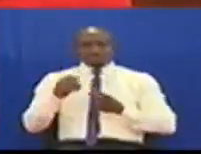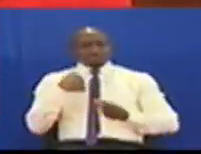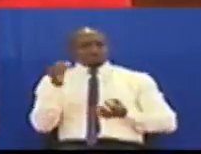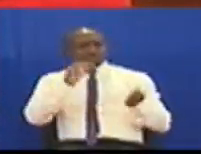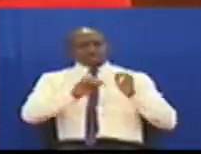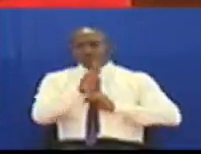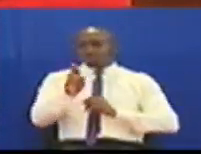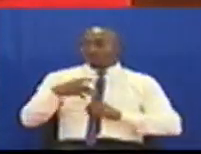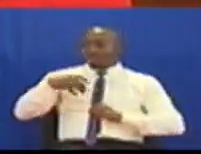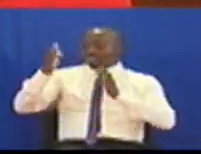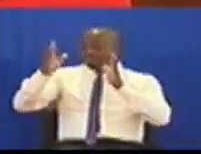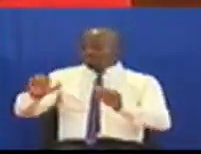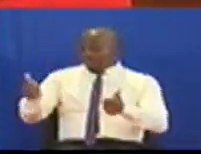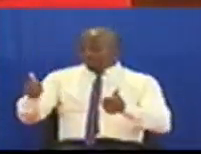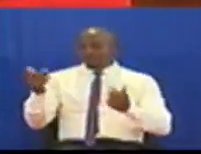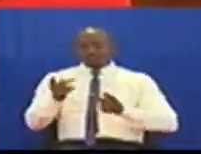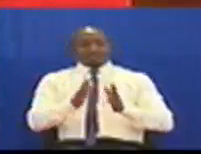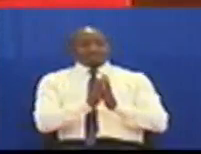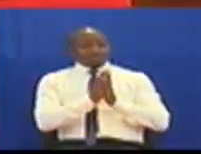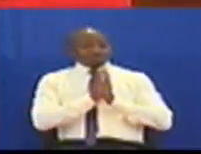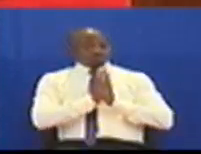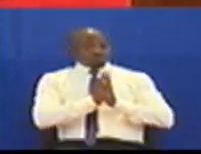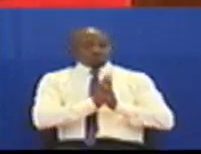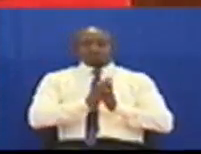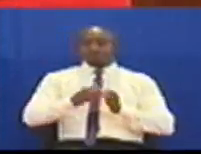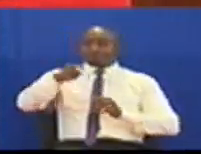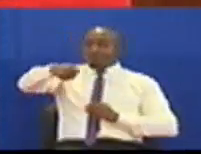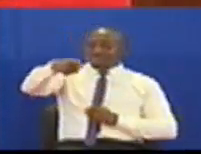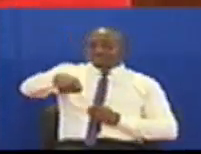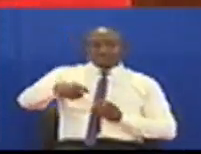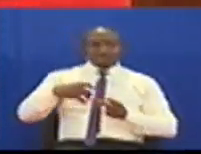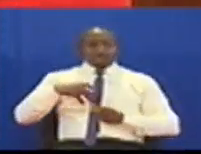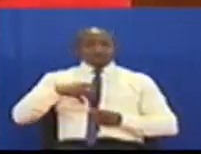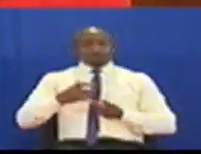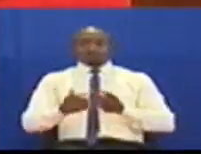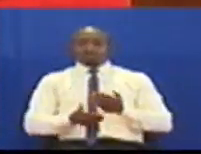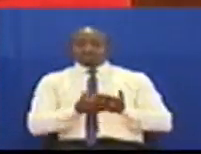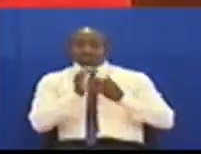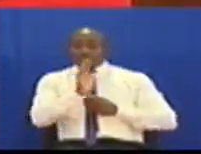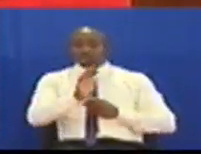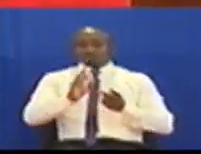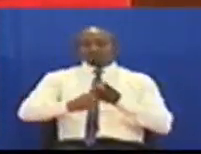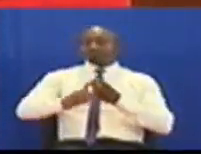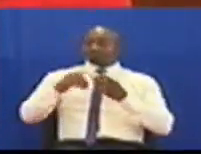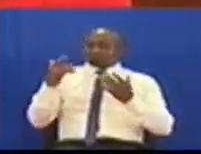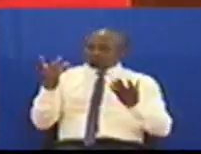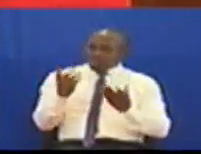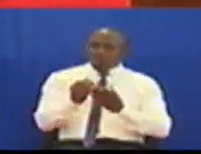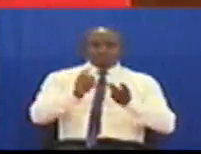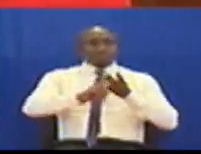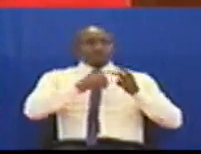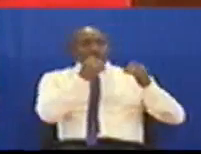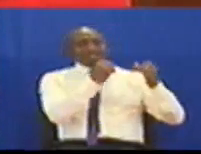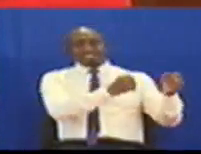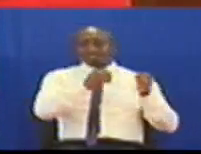Mkuu, lakini tumie fursa hii kumpongeza sana kwa usaidizi wake kwa Mheshimiwa Rais pamoja na